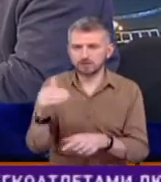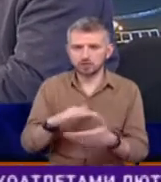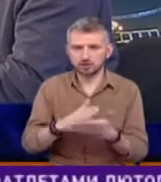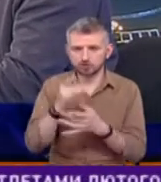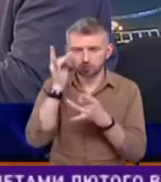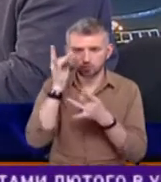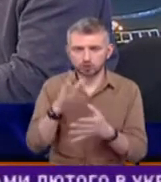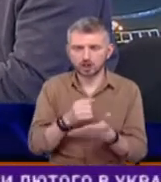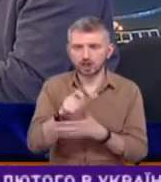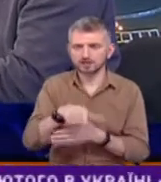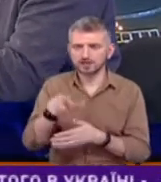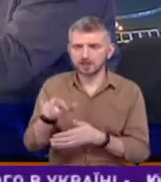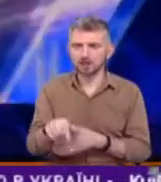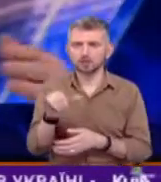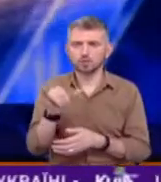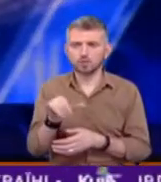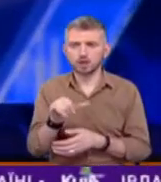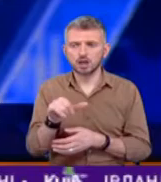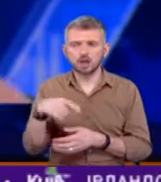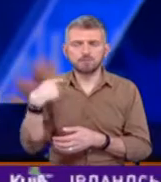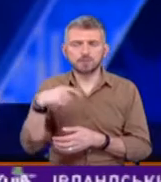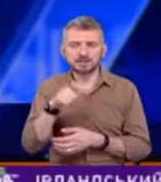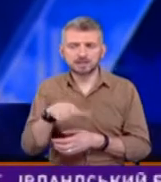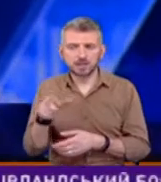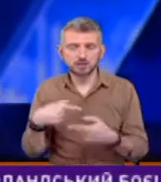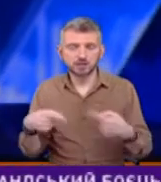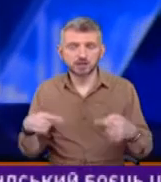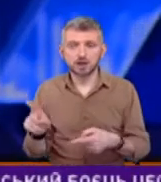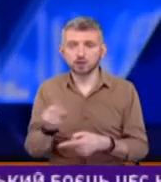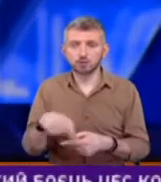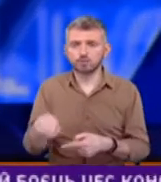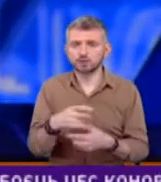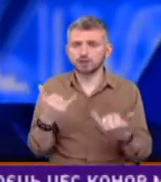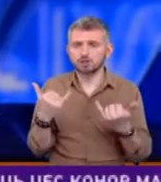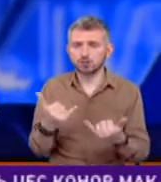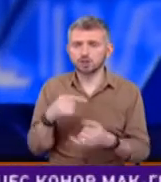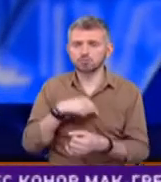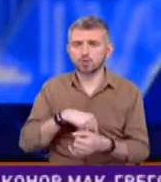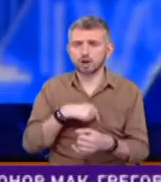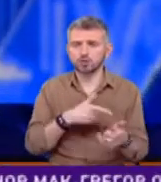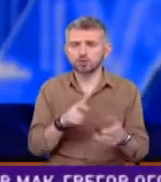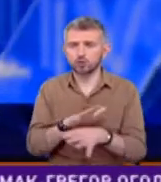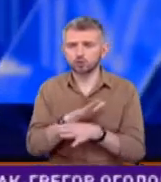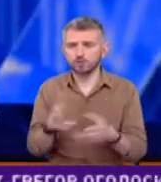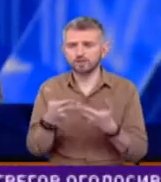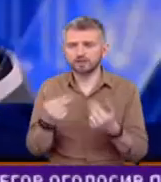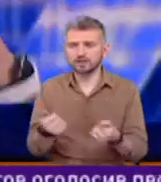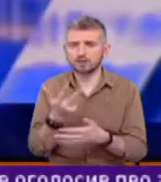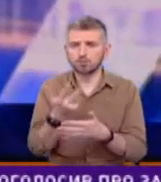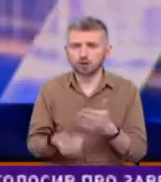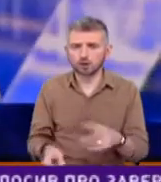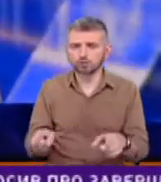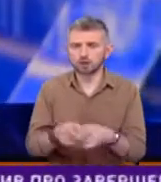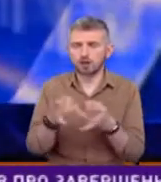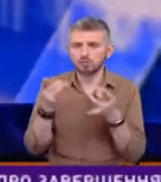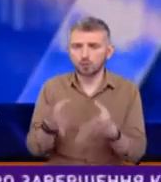політичної культури у кандидатів, у президентів і так далі, що вони на сьогодні морально не готові визнати поразку так